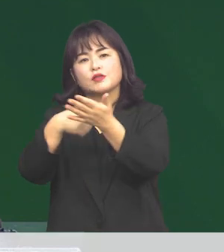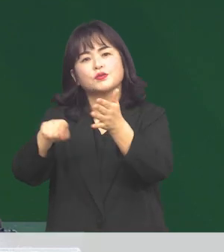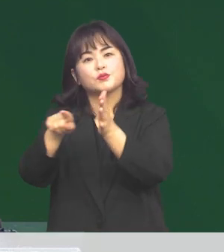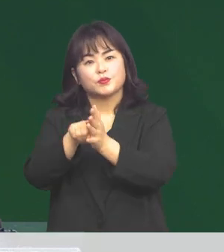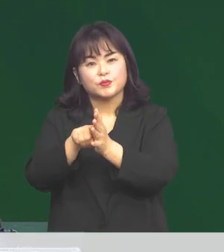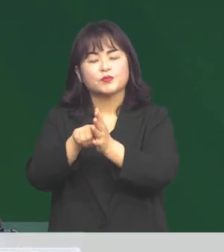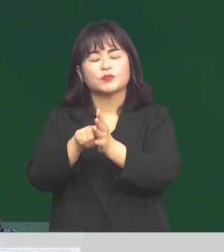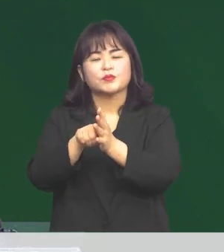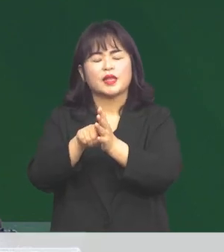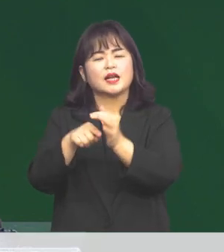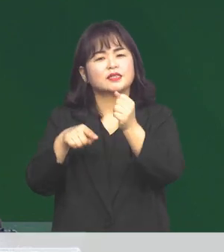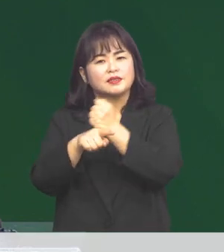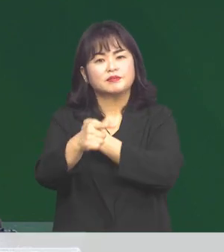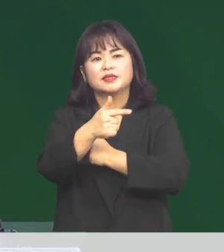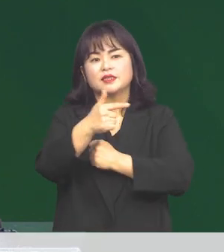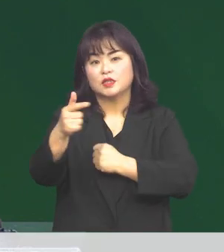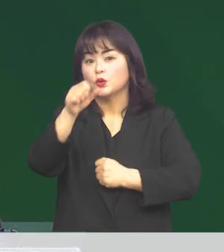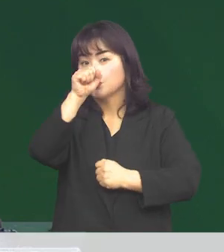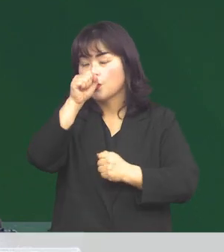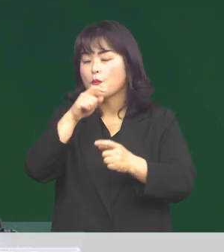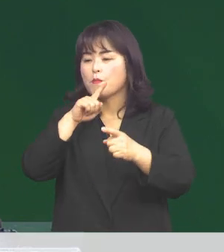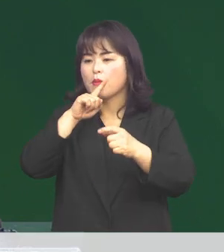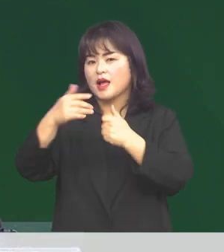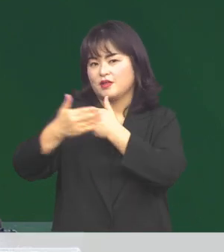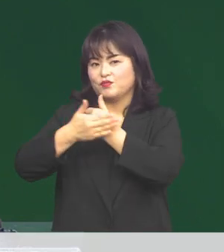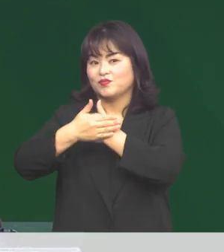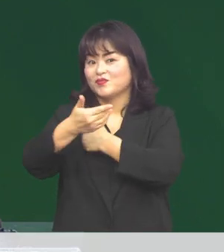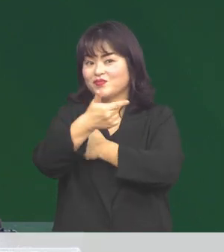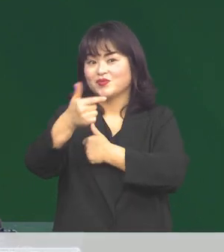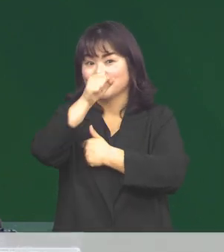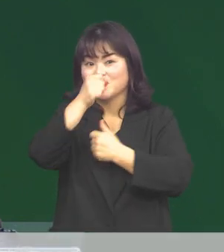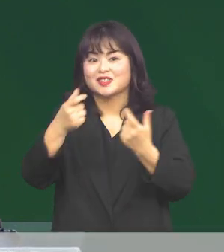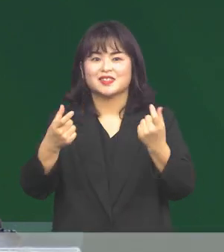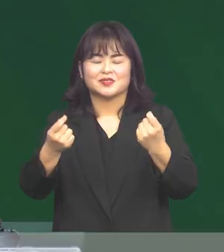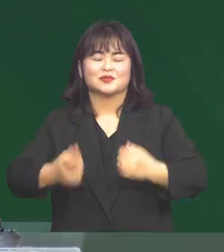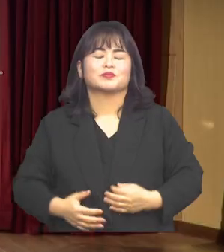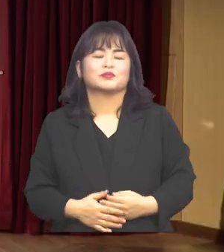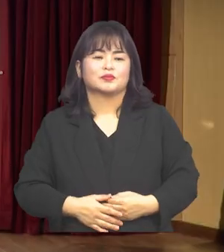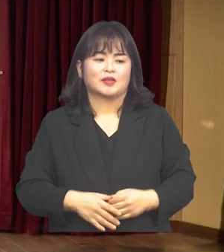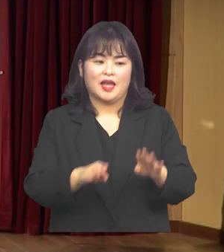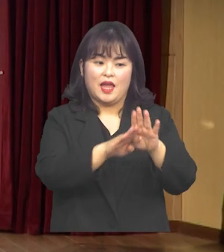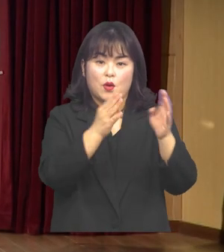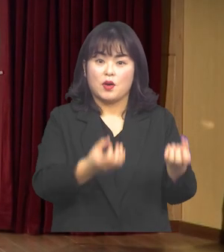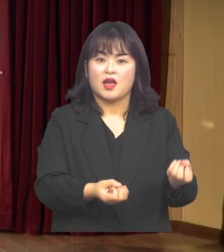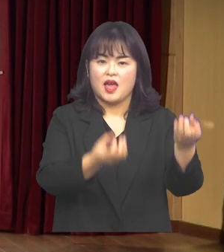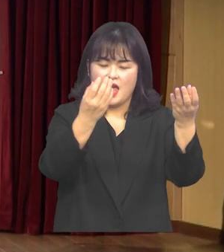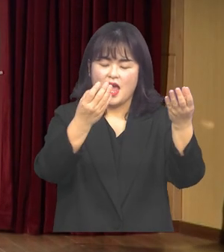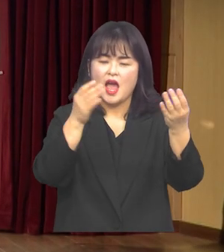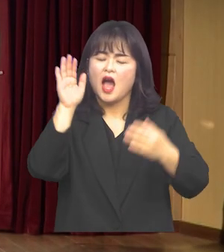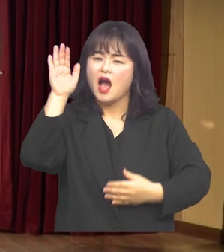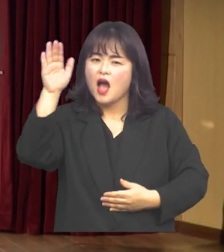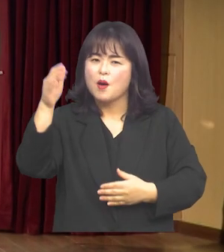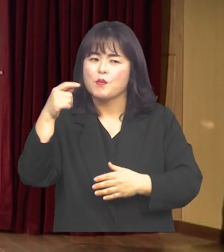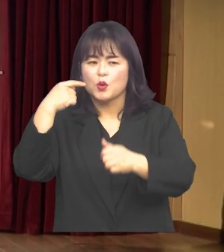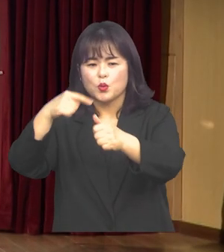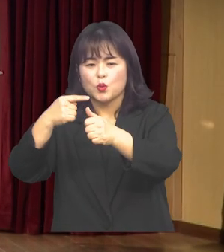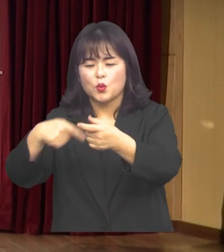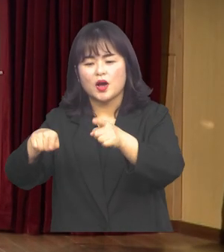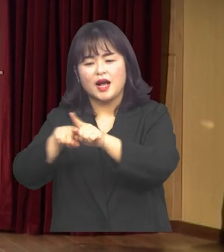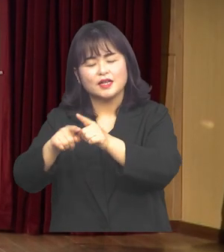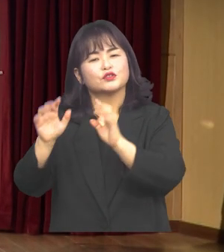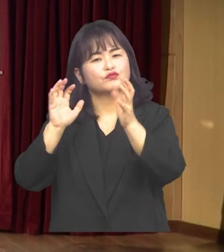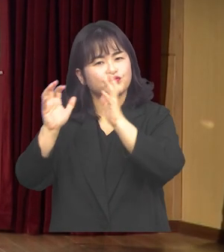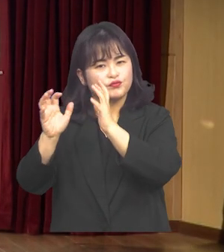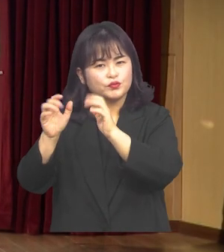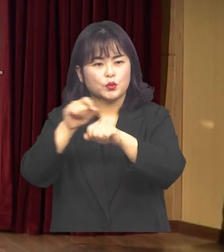더욱 발전할 수 있도록 의미 있는 좋은 말씀들 주셨으면 좋겠습니다. 개회식과 함께 미래 교육을 주제로